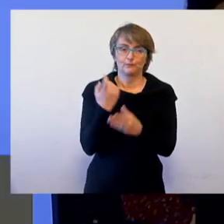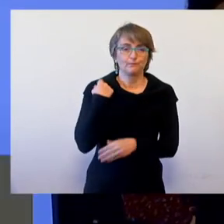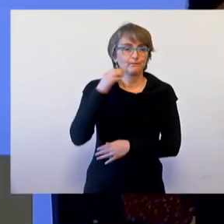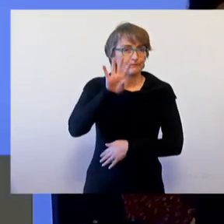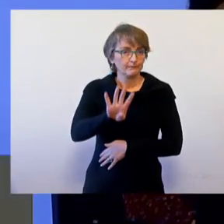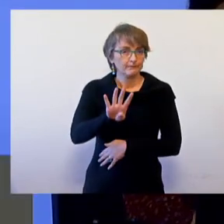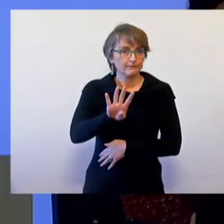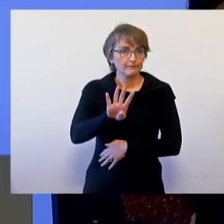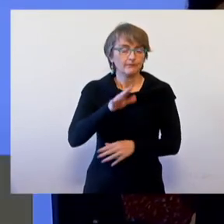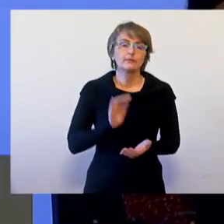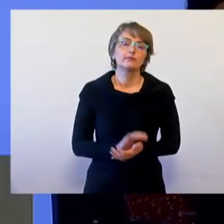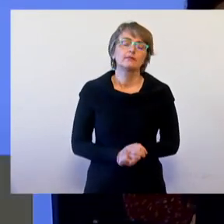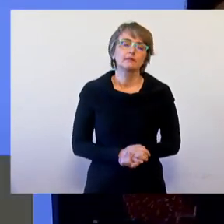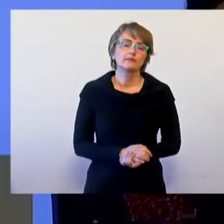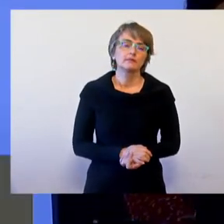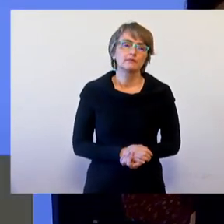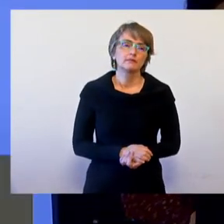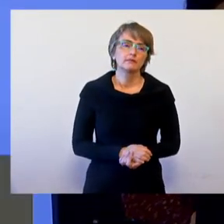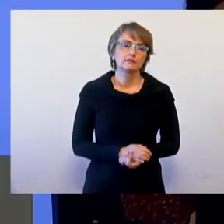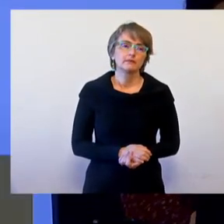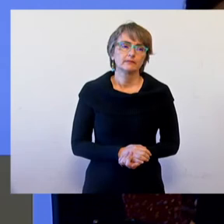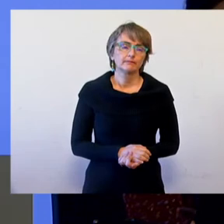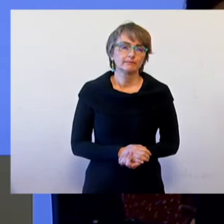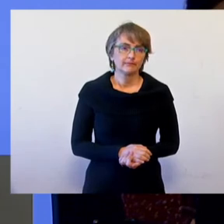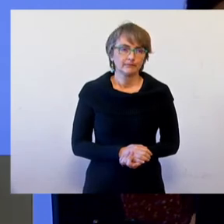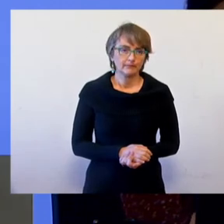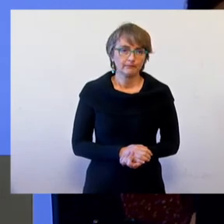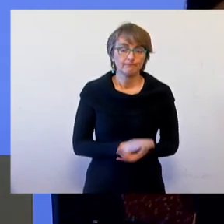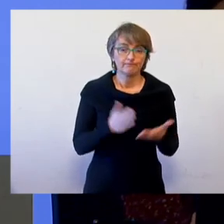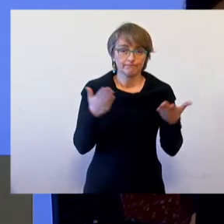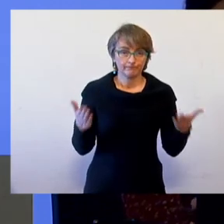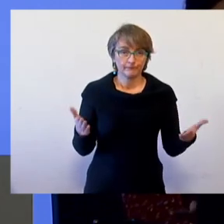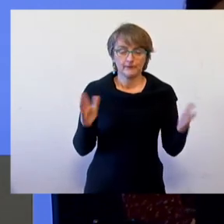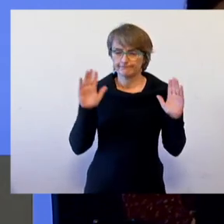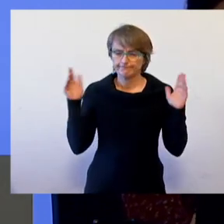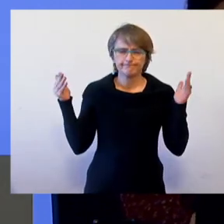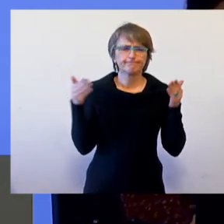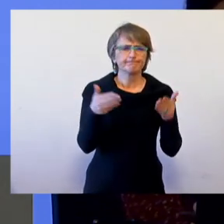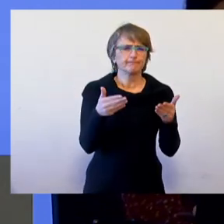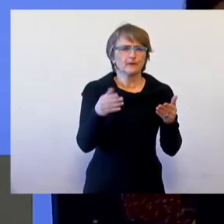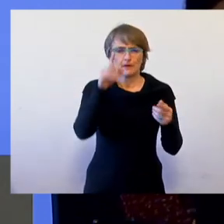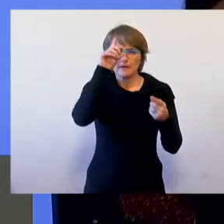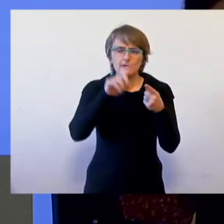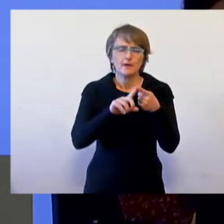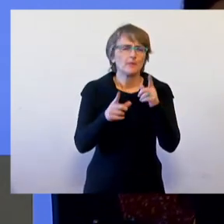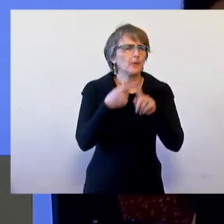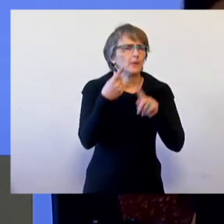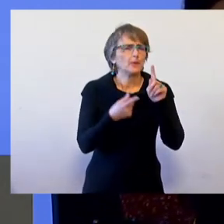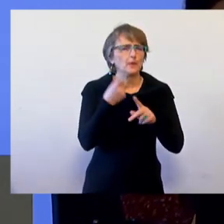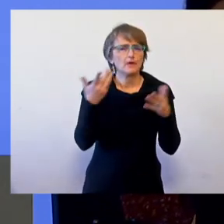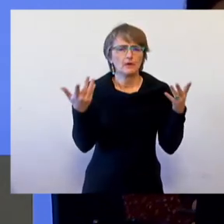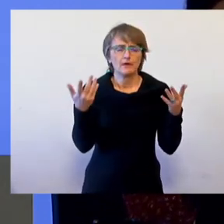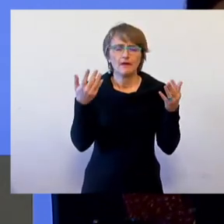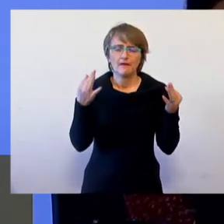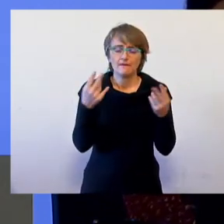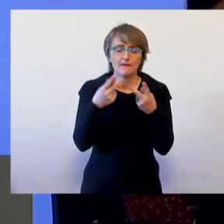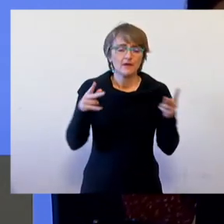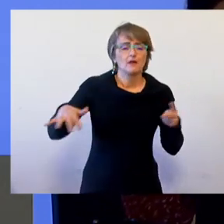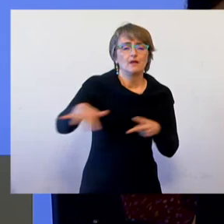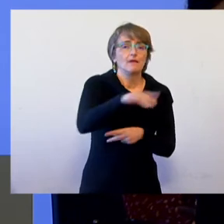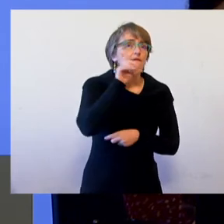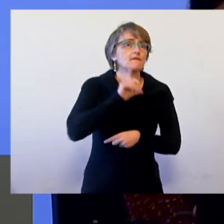4. Nous revenons au sujet important de la prise en compte des femmes dans notre ville. Madame